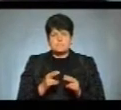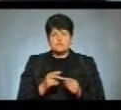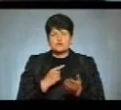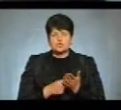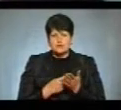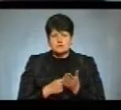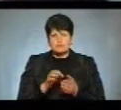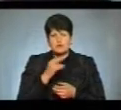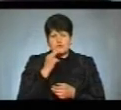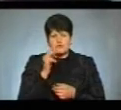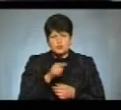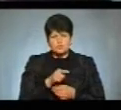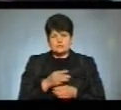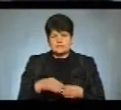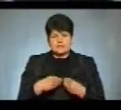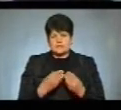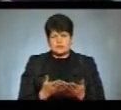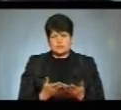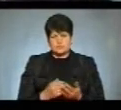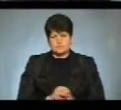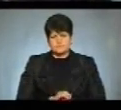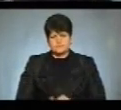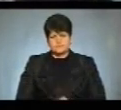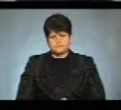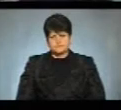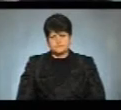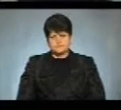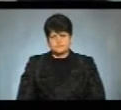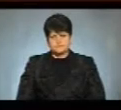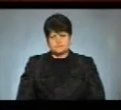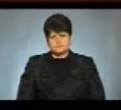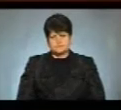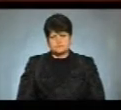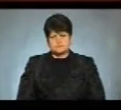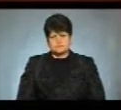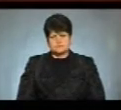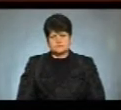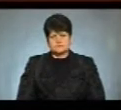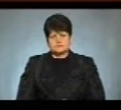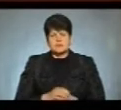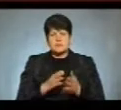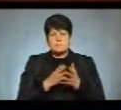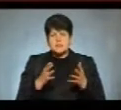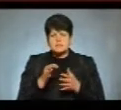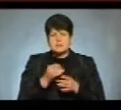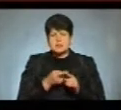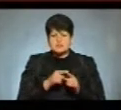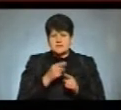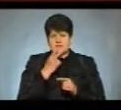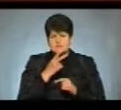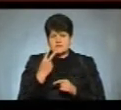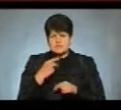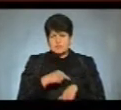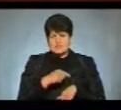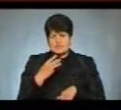провини його підзахисного не надано. Анжела Шове, Юрій Багрій. Новини. Більше про це дивіться о